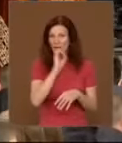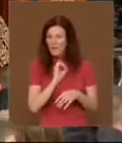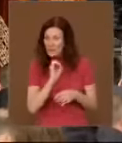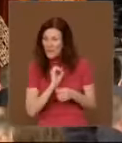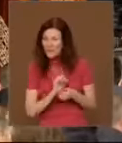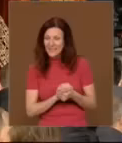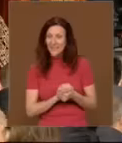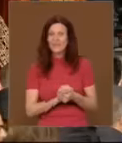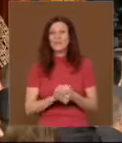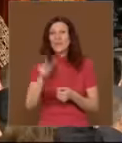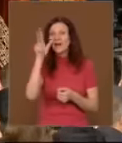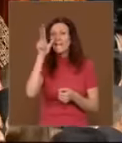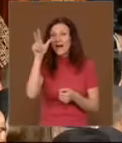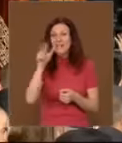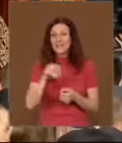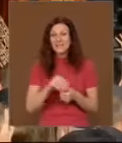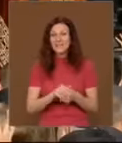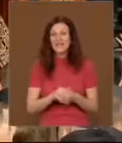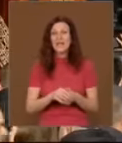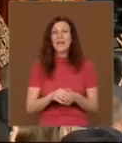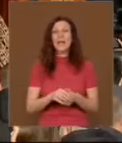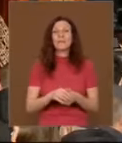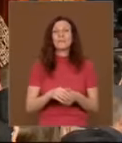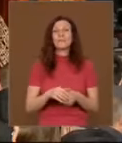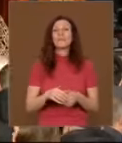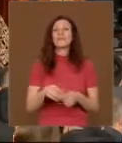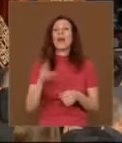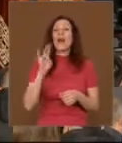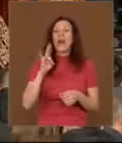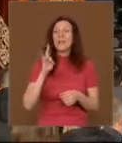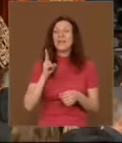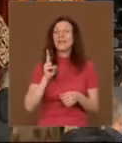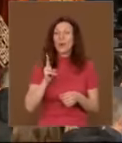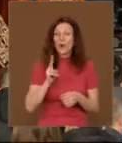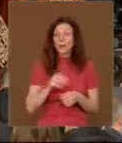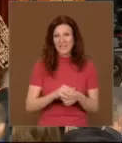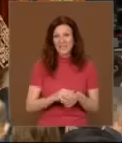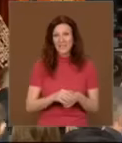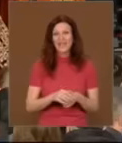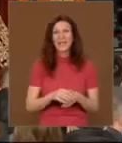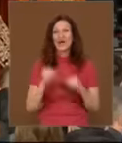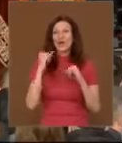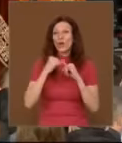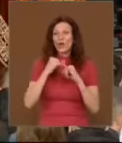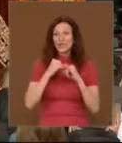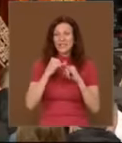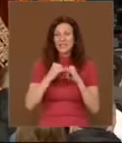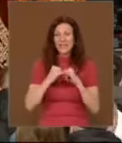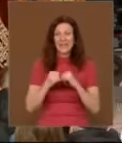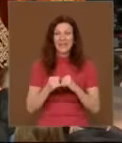Антоний, Варненски и Великопреславски митрополит Йоан, Неврокопски митрополит Серафим, Русенски митрополит